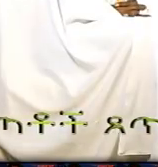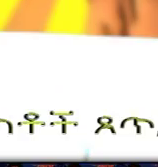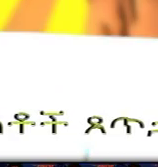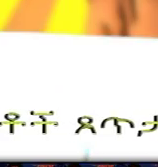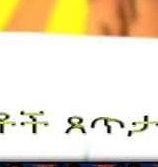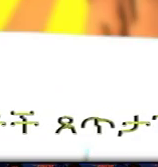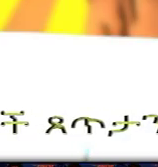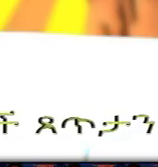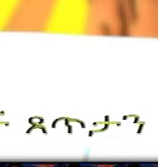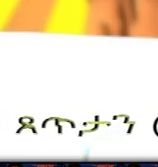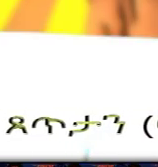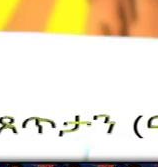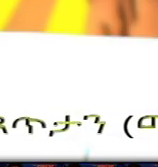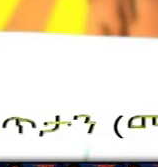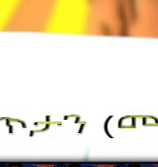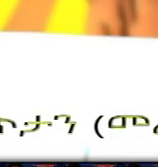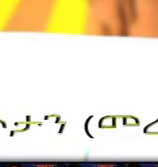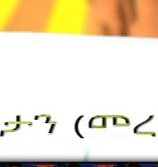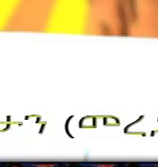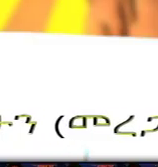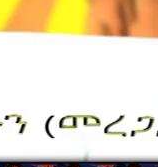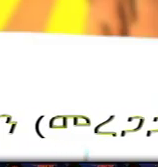ትምየህሮሙ ለወራዙት